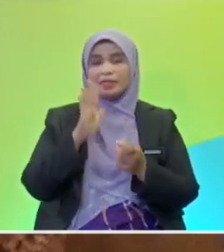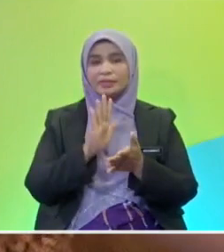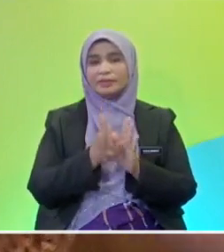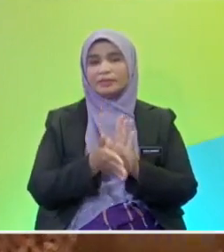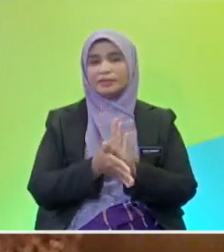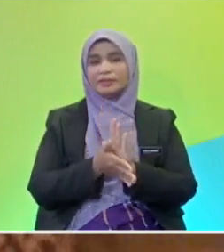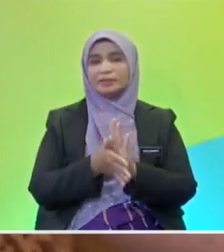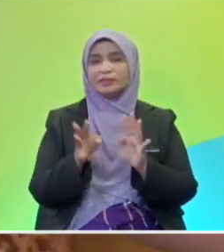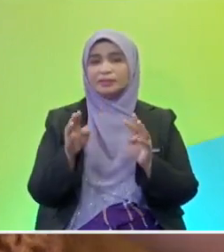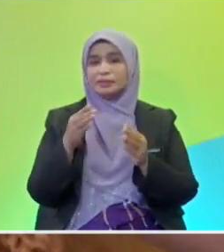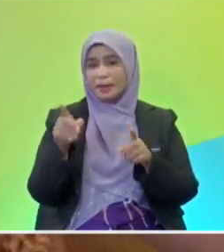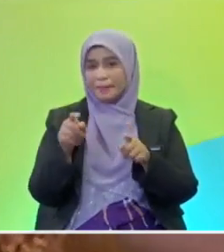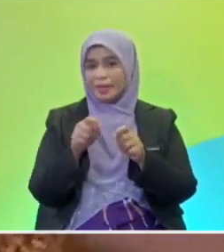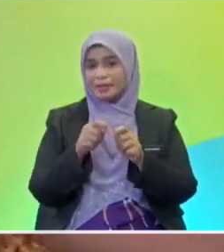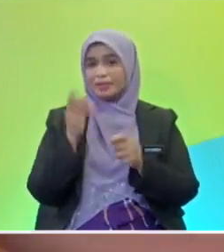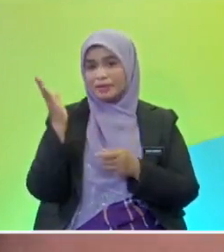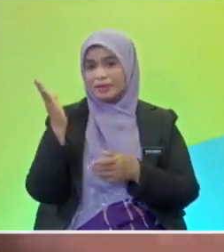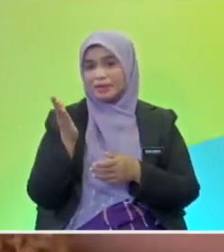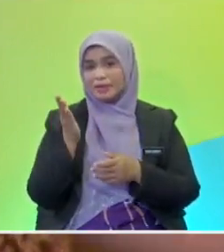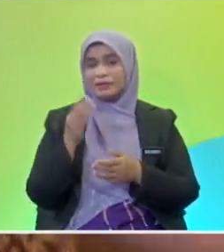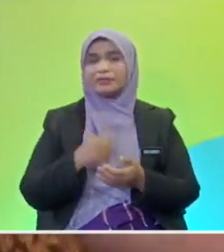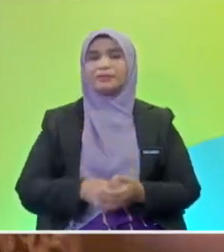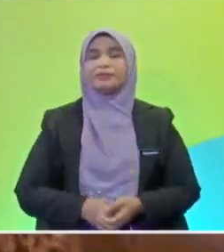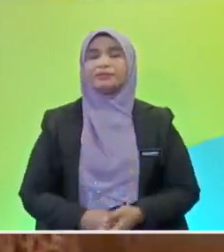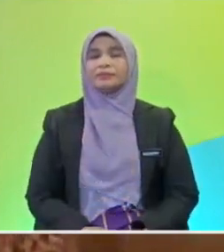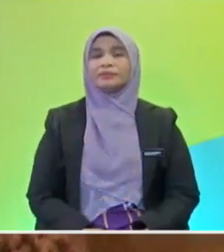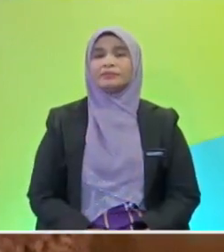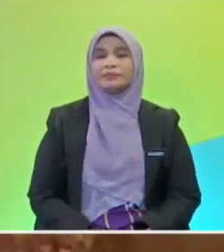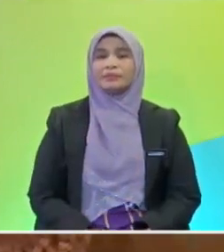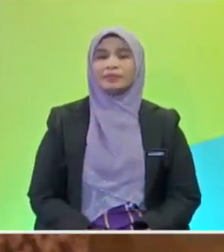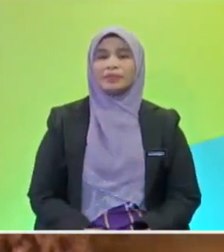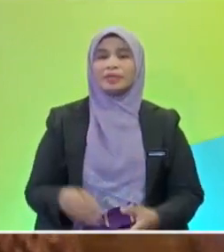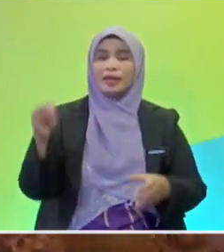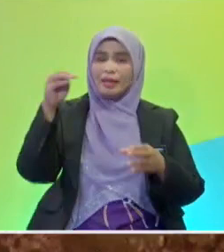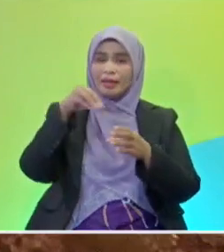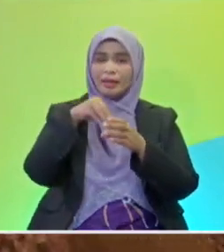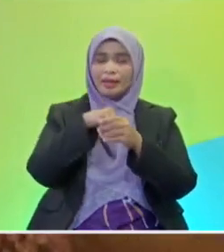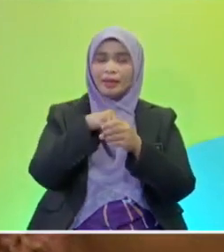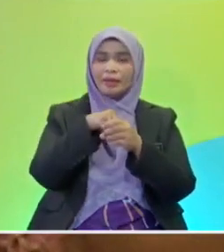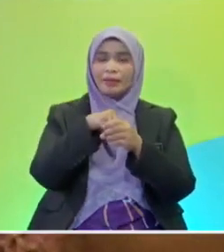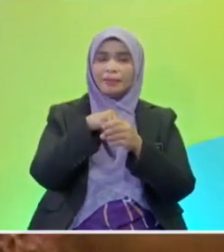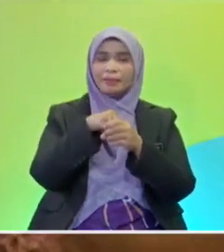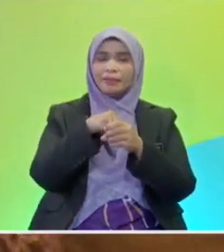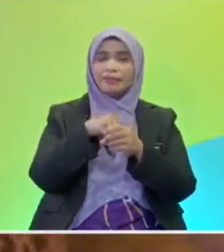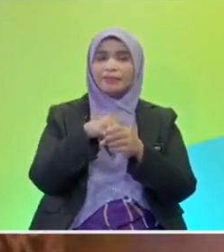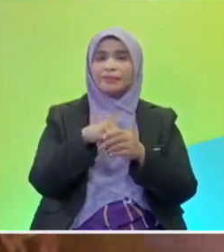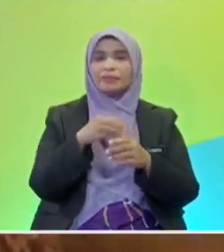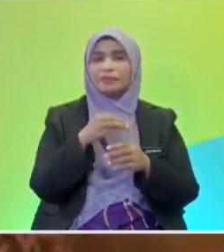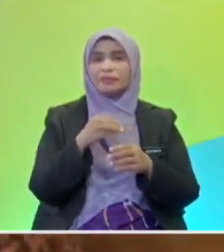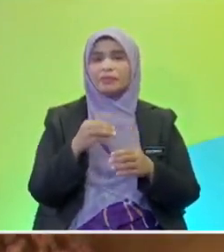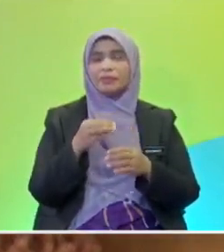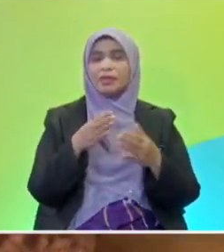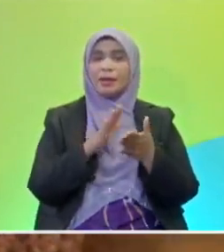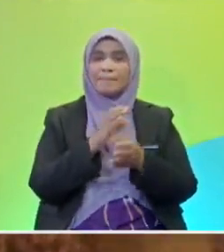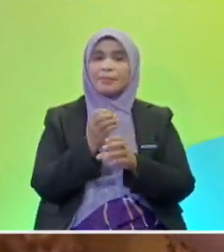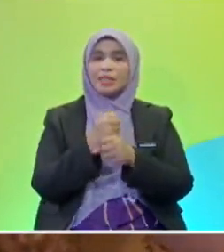saja Ha ah Nak belah dalam dia Jadi kita akan dapat bentuk hati